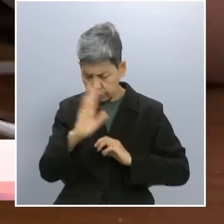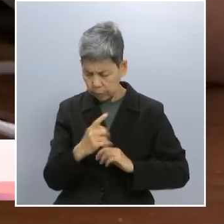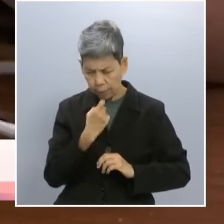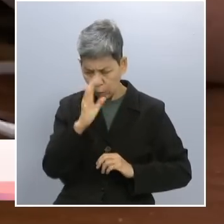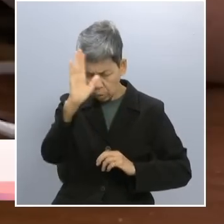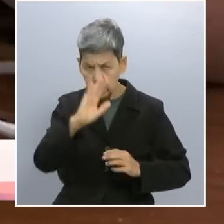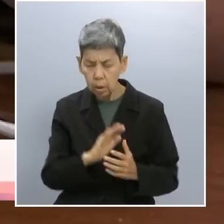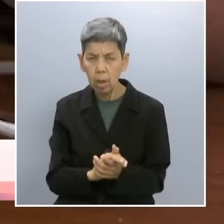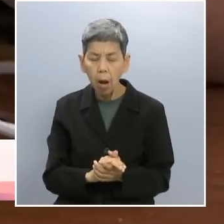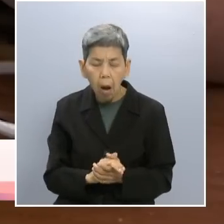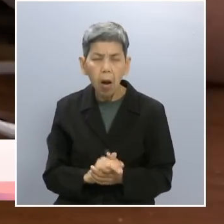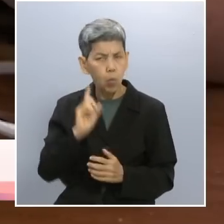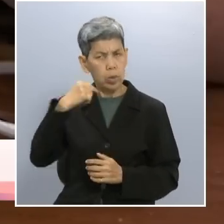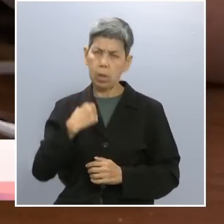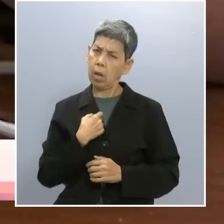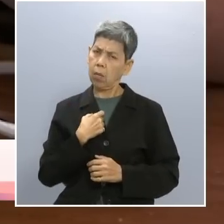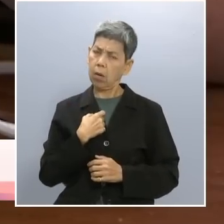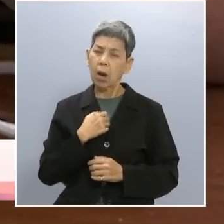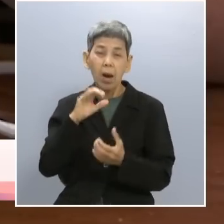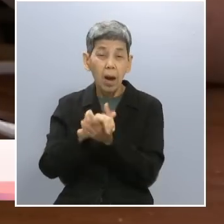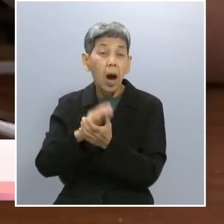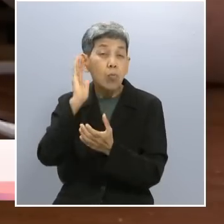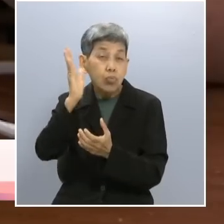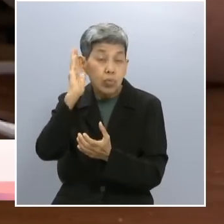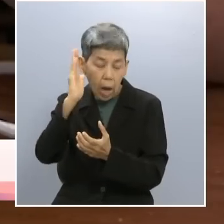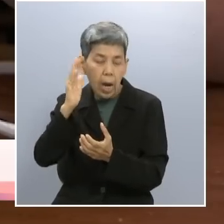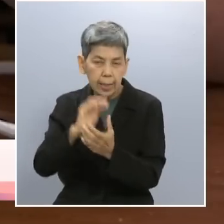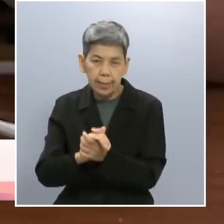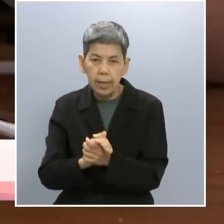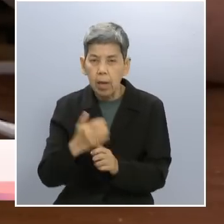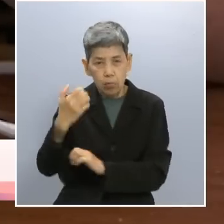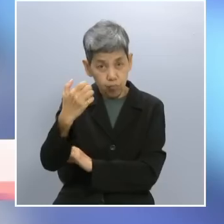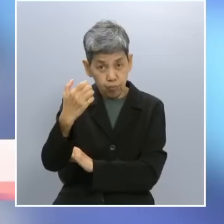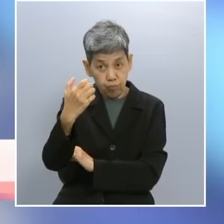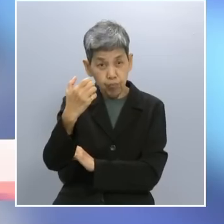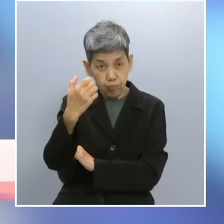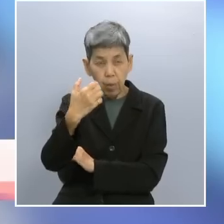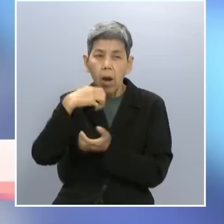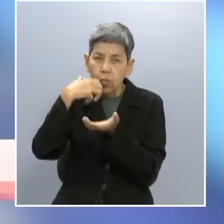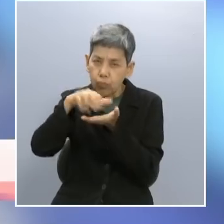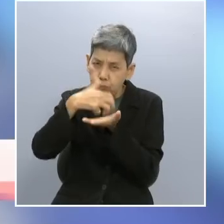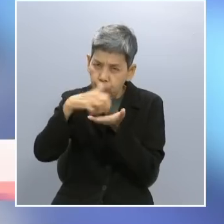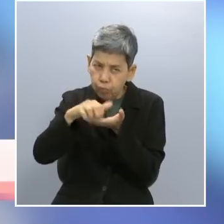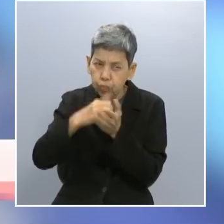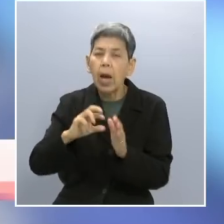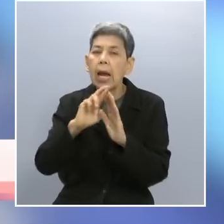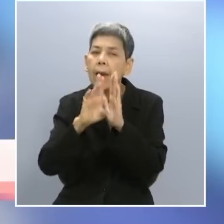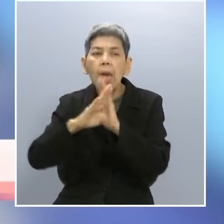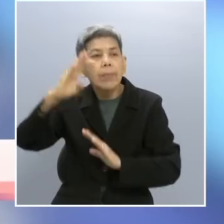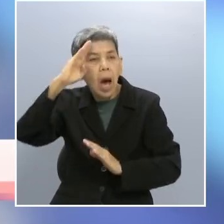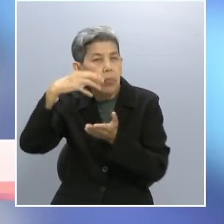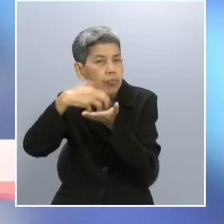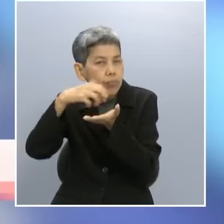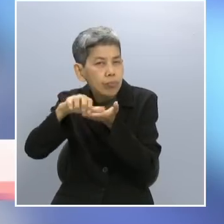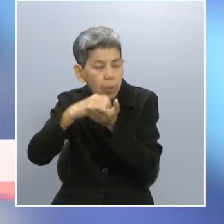แล้วสุดท้ายเนี่ยสามีก็คือจากกบนี่แหละฮะอัดคลิปมาแล้วก็เล่าถึงระเบียบของทหารต่างๆนานาให้ฟัง